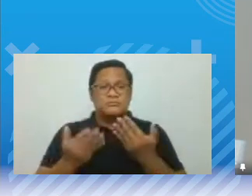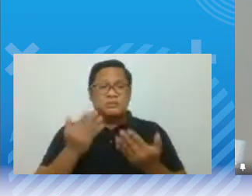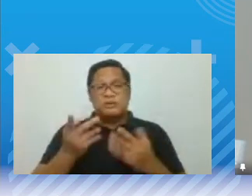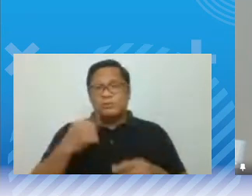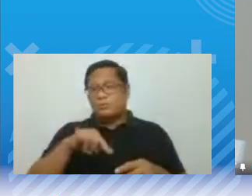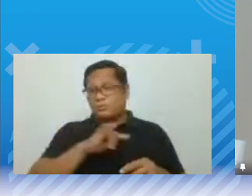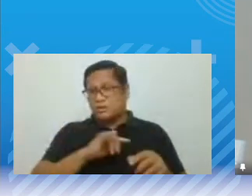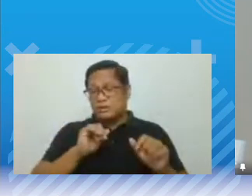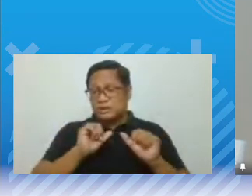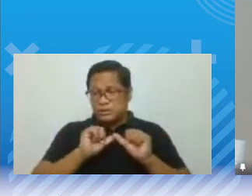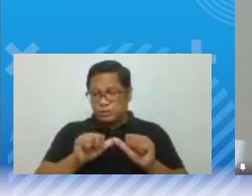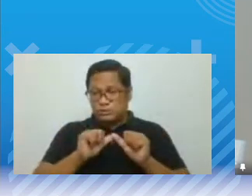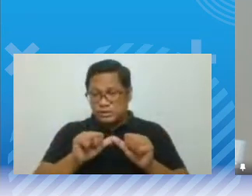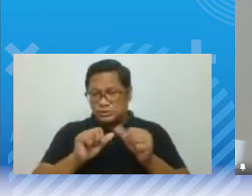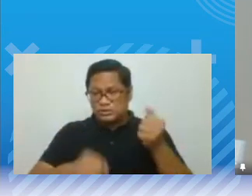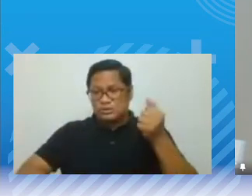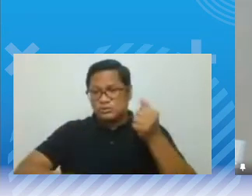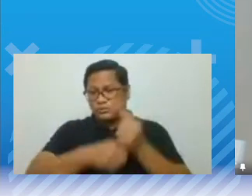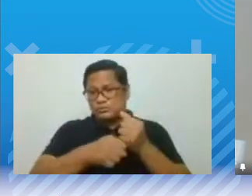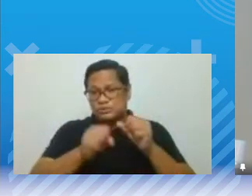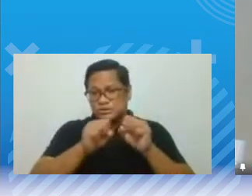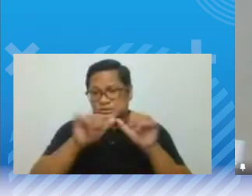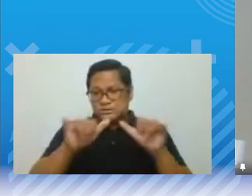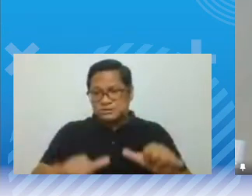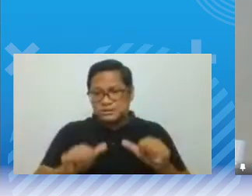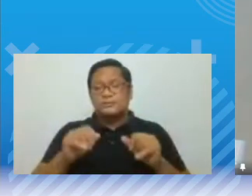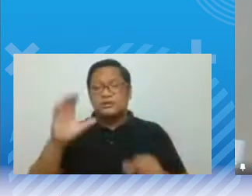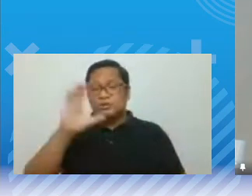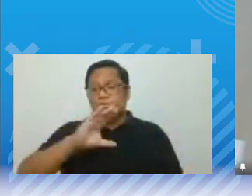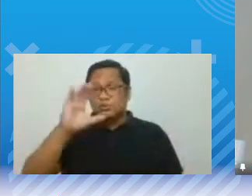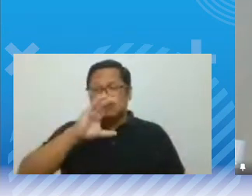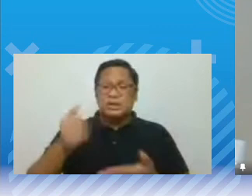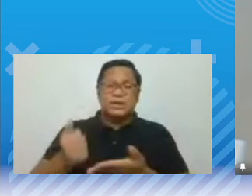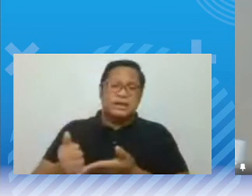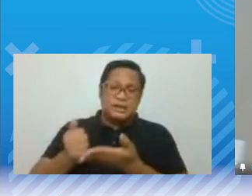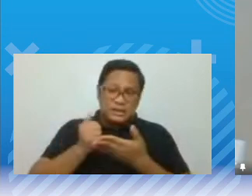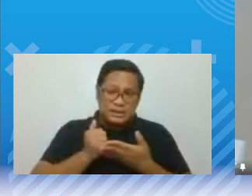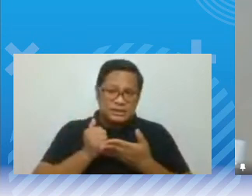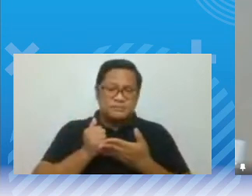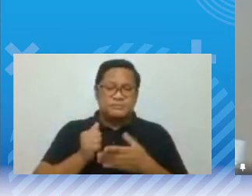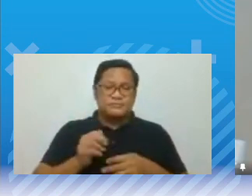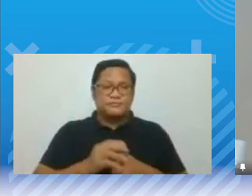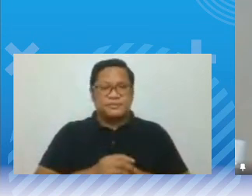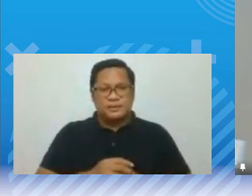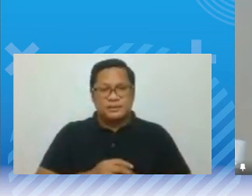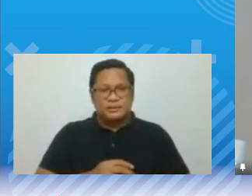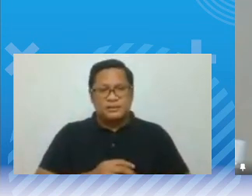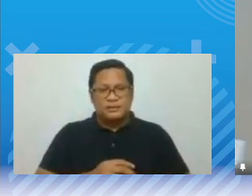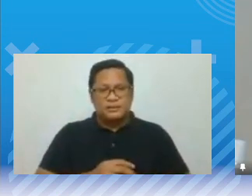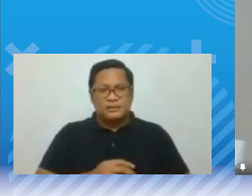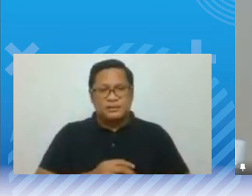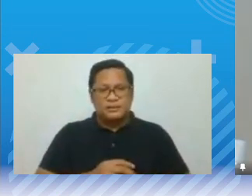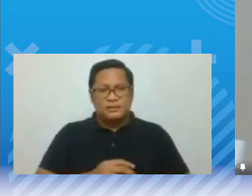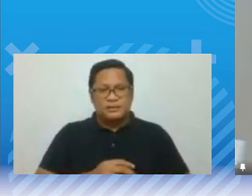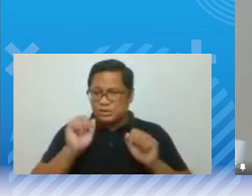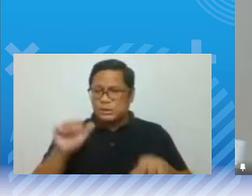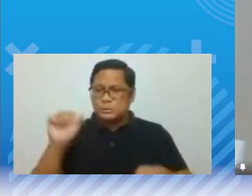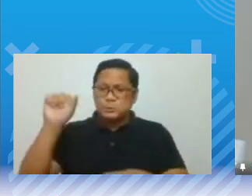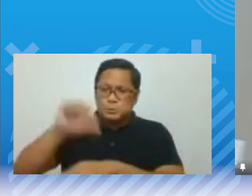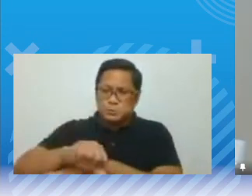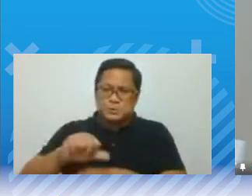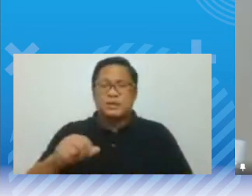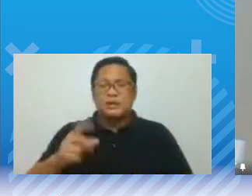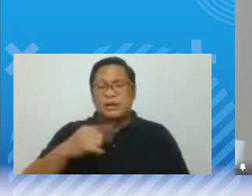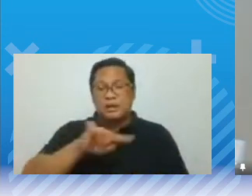existing support system, we can find help dun sa para malampasan yung